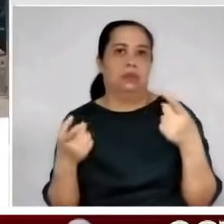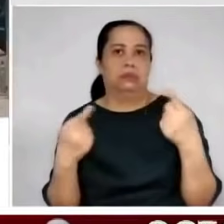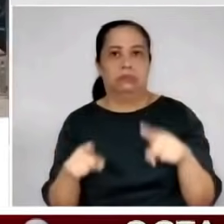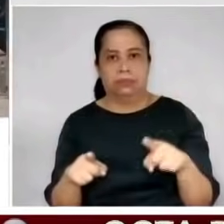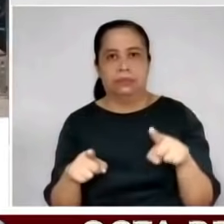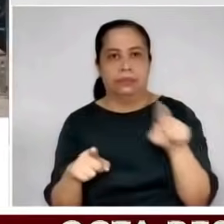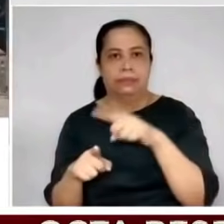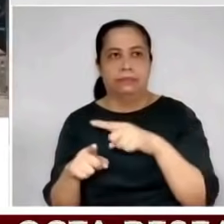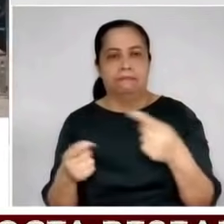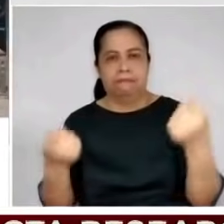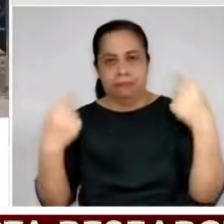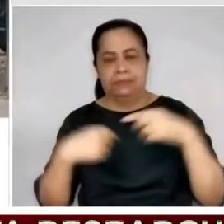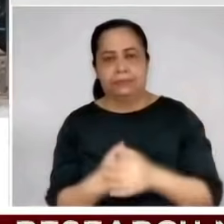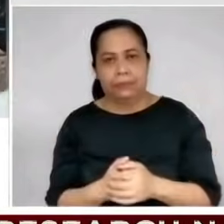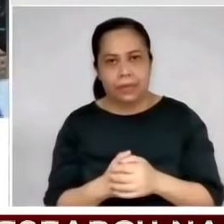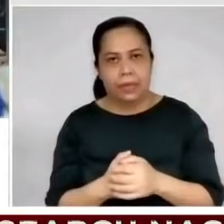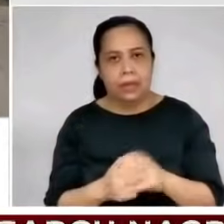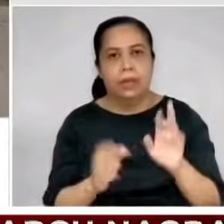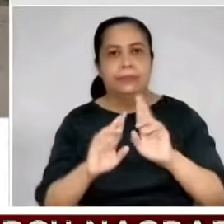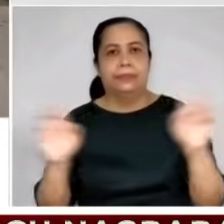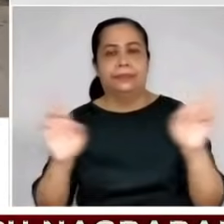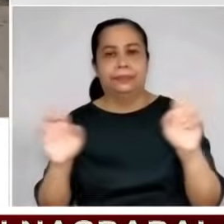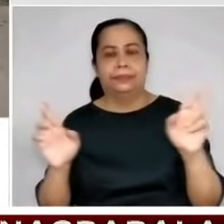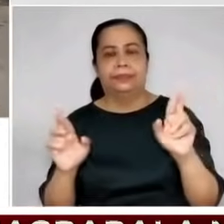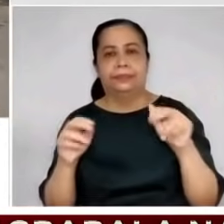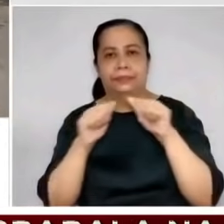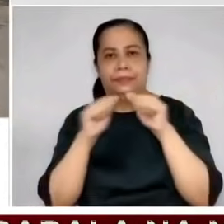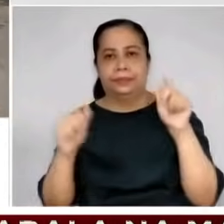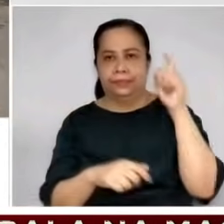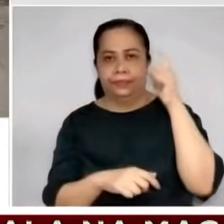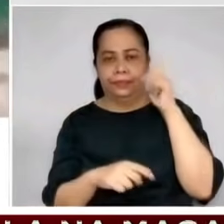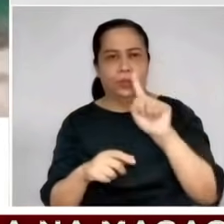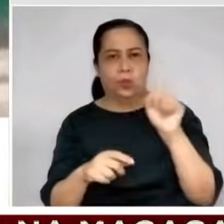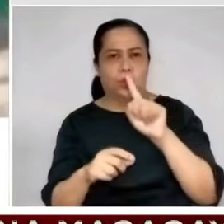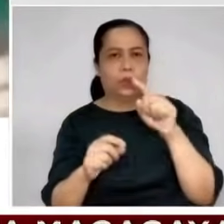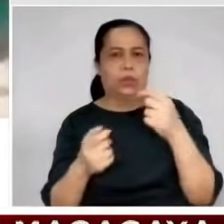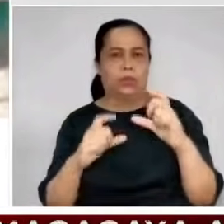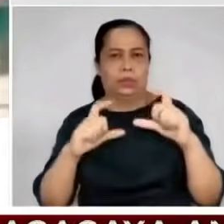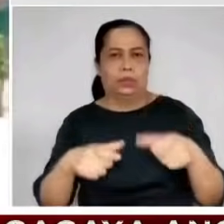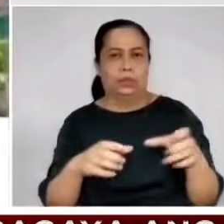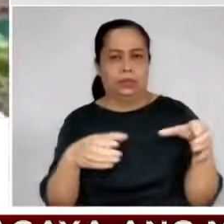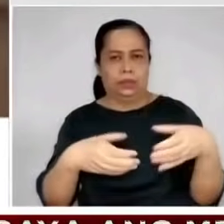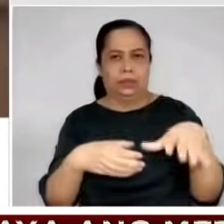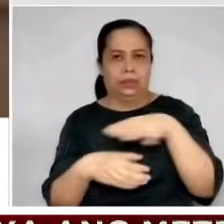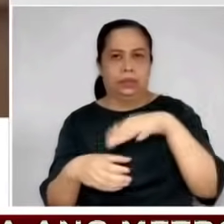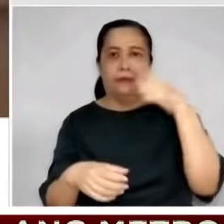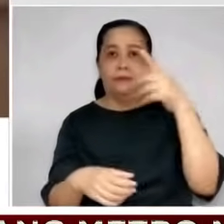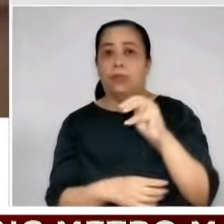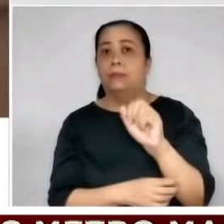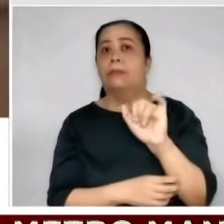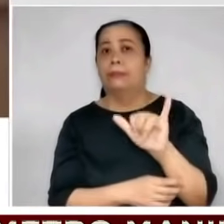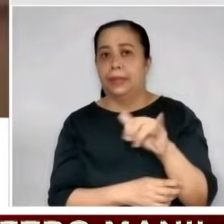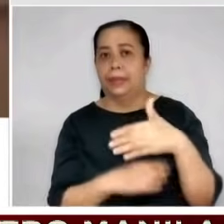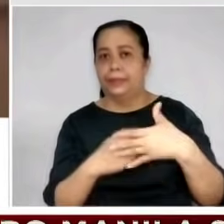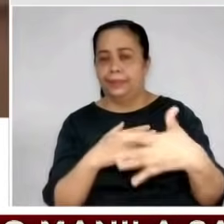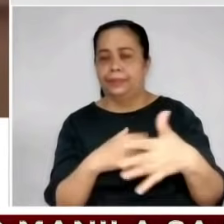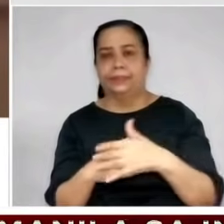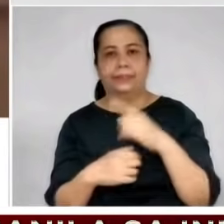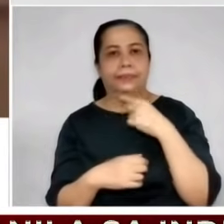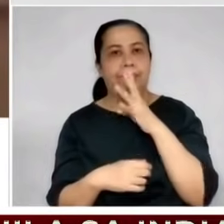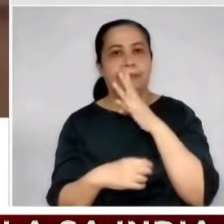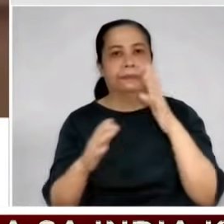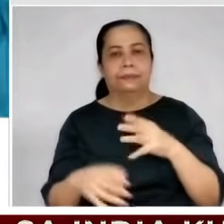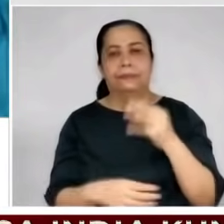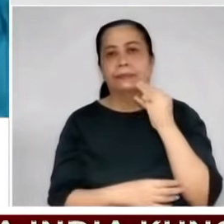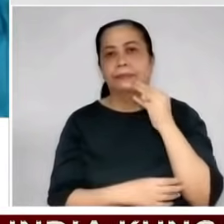come. Nakatakdang i-anunsyo ng gobyerno ang magiging quarantine classification para sa Mayo. Sabi ni Health Spokesperson Maria